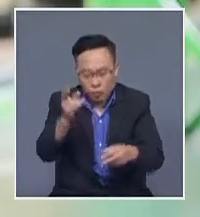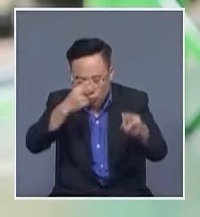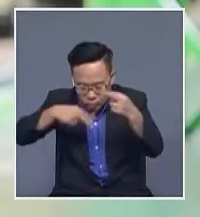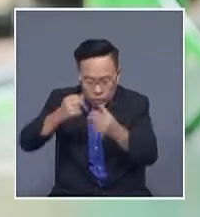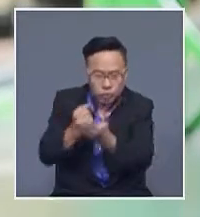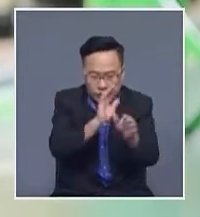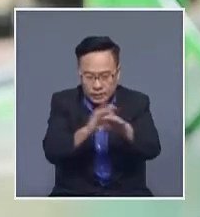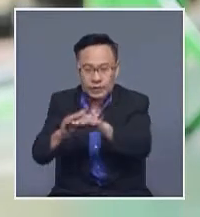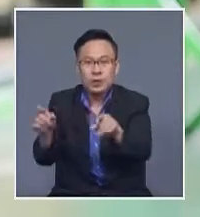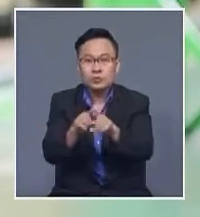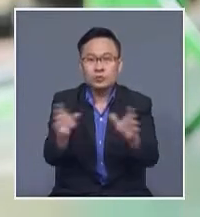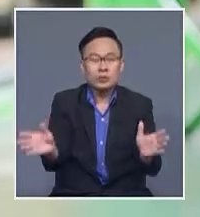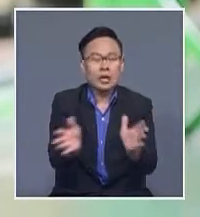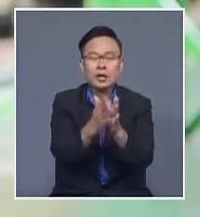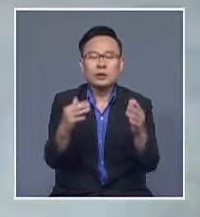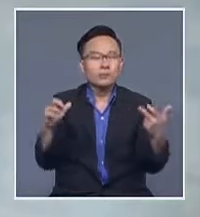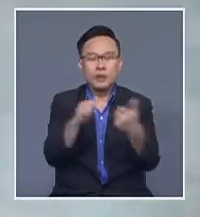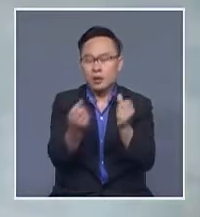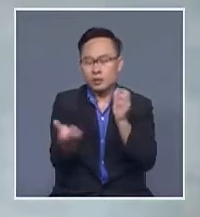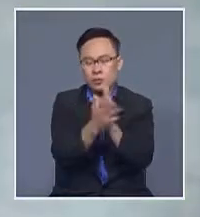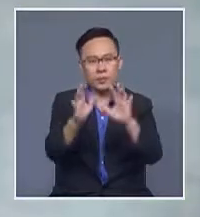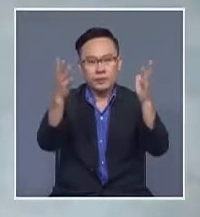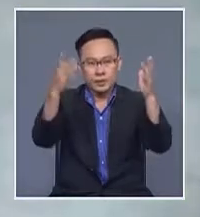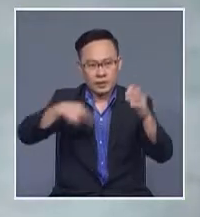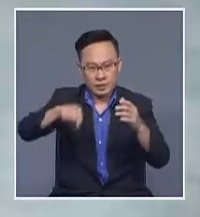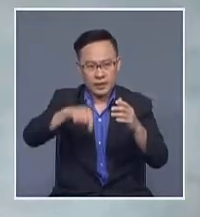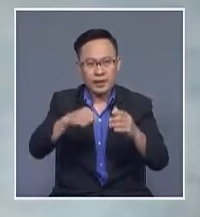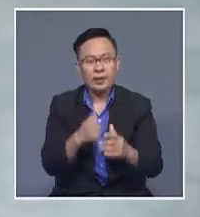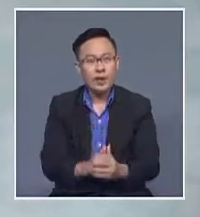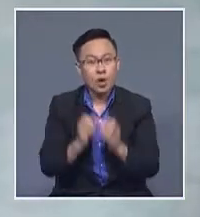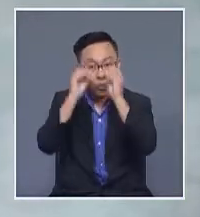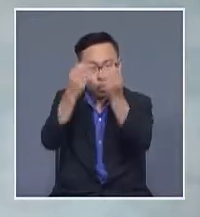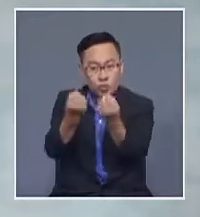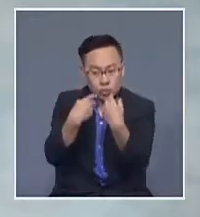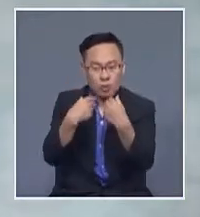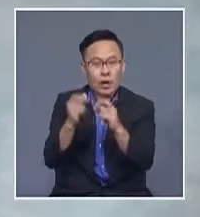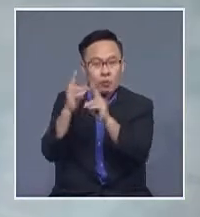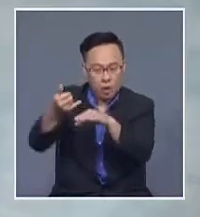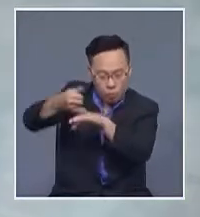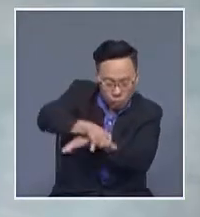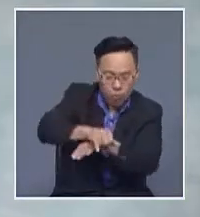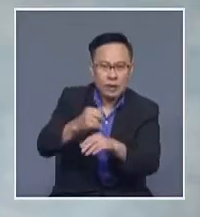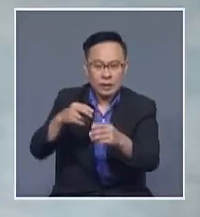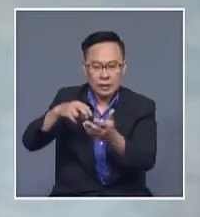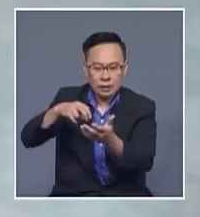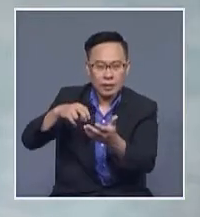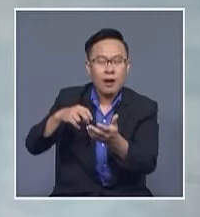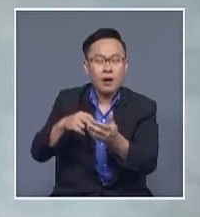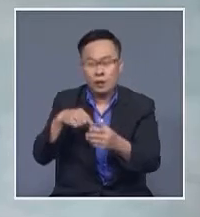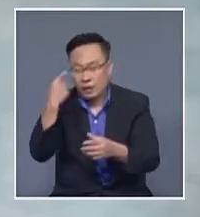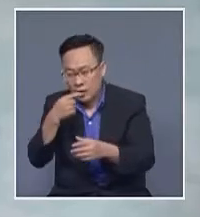ตุของโรงเรียนเราเหลือ 0% ได้เลยค่ะ ครูก็สอนว่าระวังหกล้มครับเวลามีใครวิ่งผ่